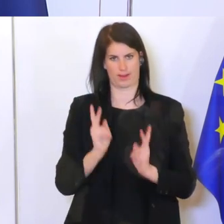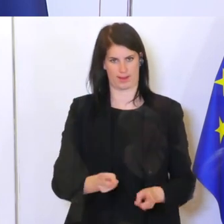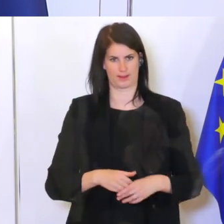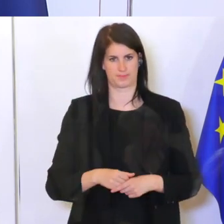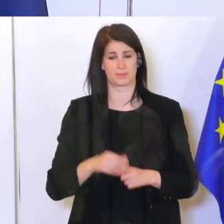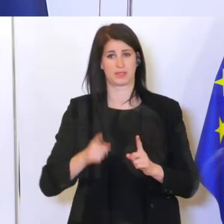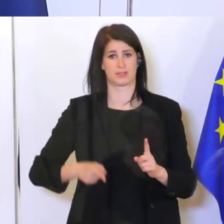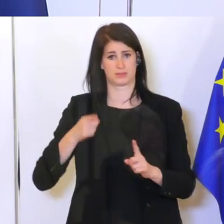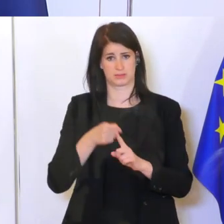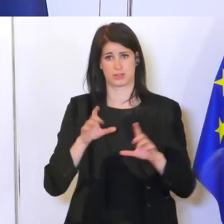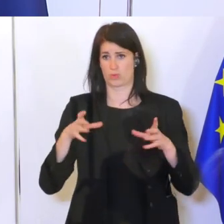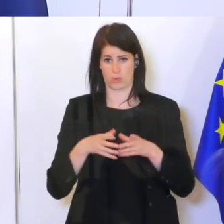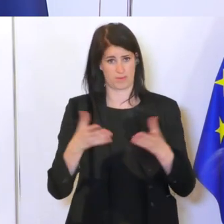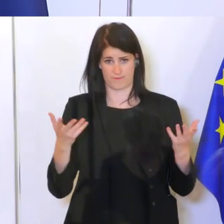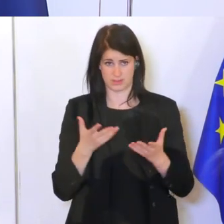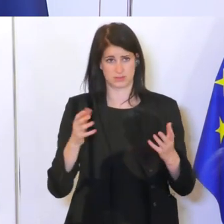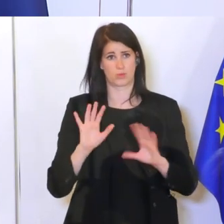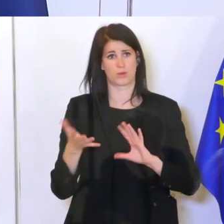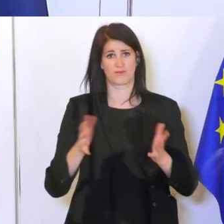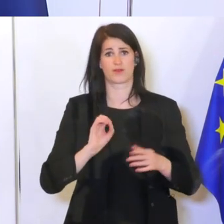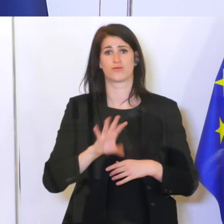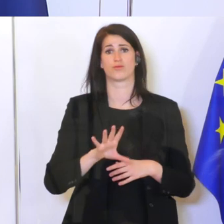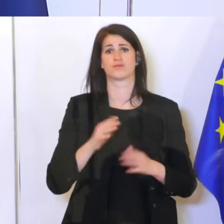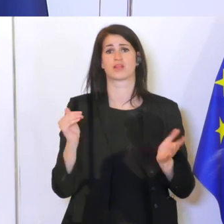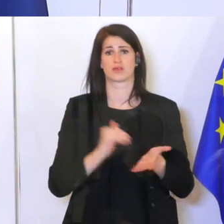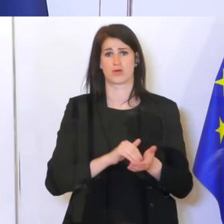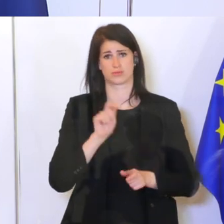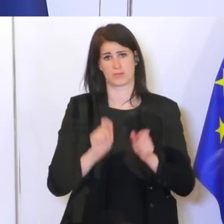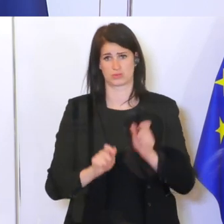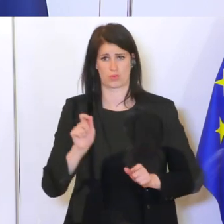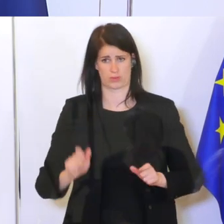Unsere Zielgruppe sind ca. 15.000 Personen.